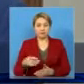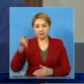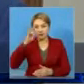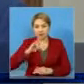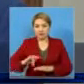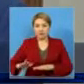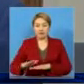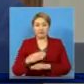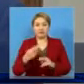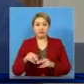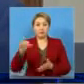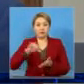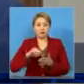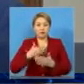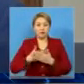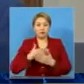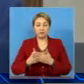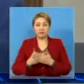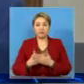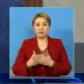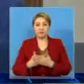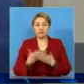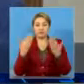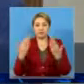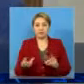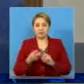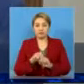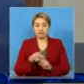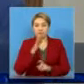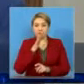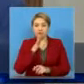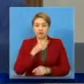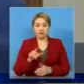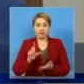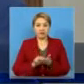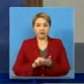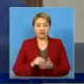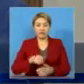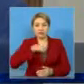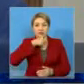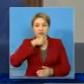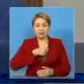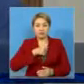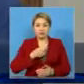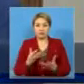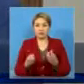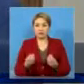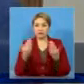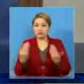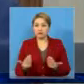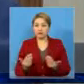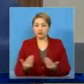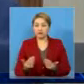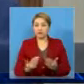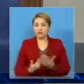государства. Поэтому они принимали активное участие. И сейчас в связи с возрастом они ветераны, они аксакалы. И сейчас подросло